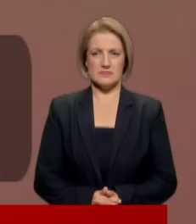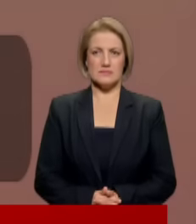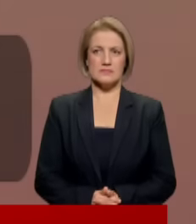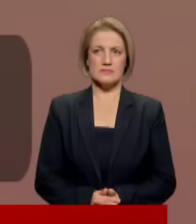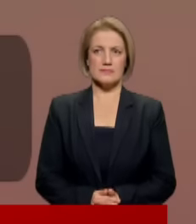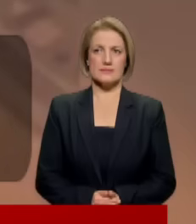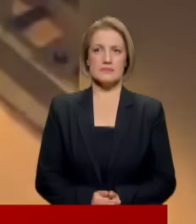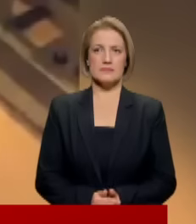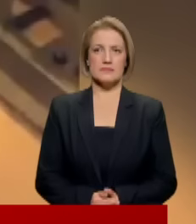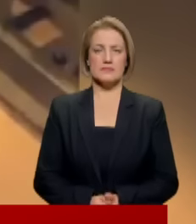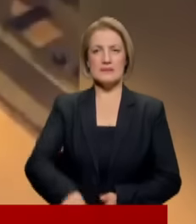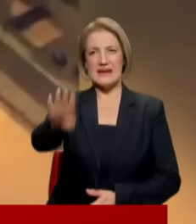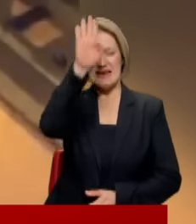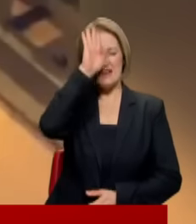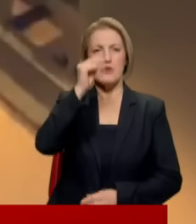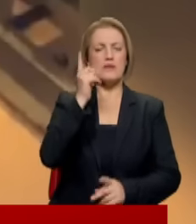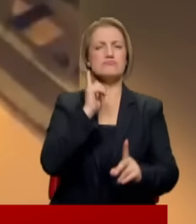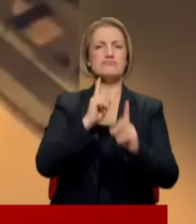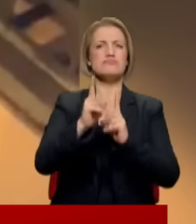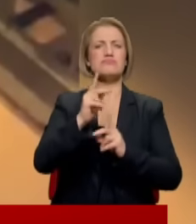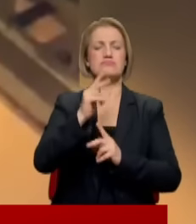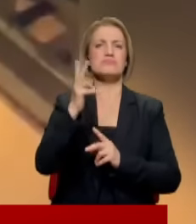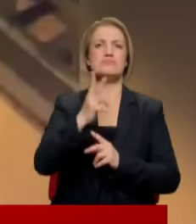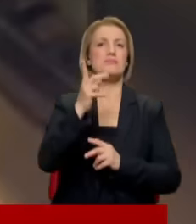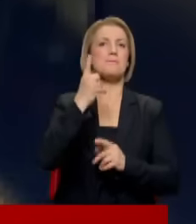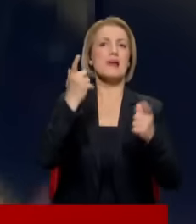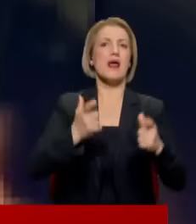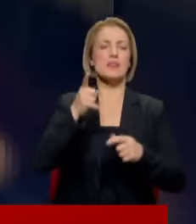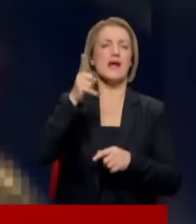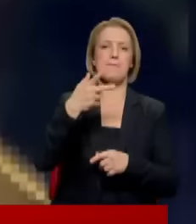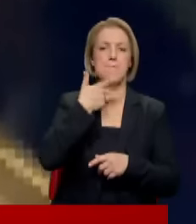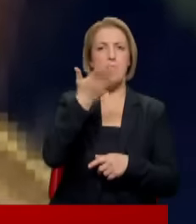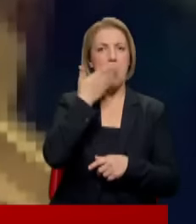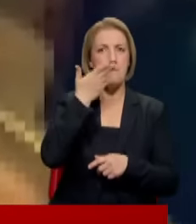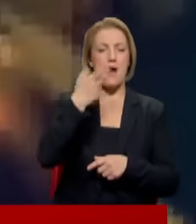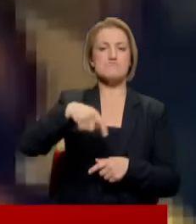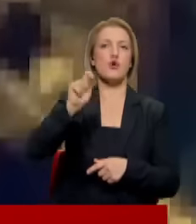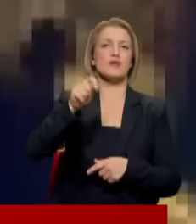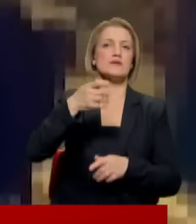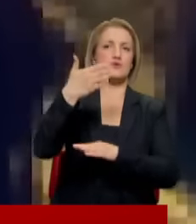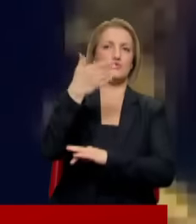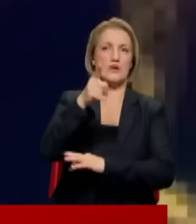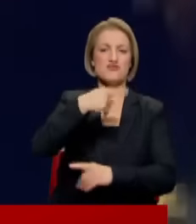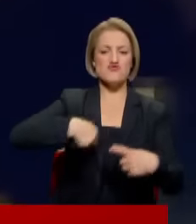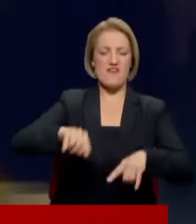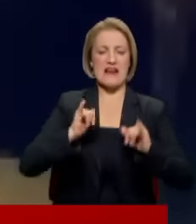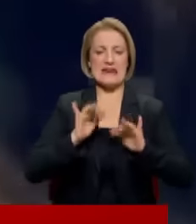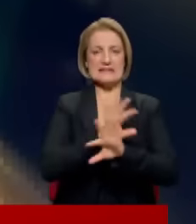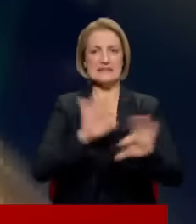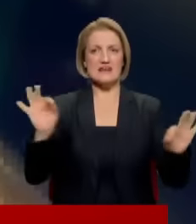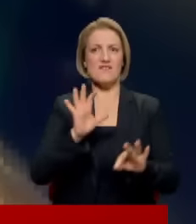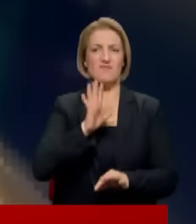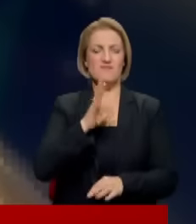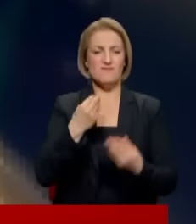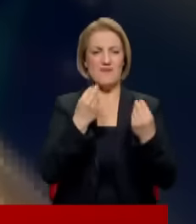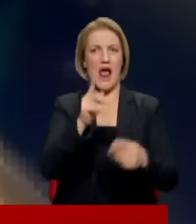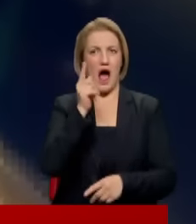ayağından vuruldu değil mi İstanbul'un en işlek istasyonlarından birinde marmarayın Bostancı durağında çevreye rahatsızlık veren adamı